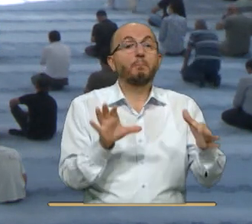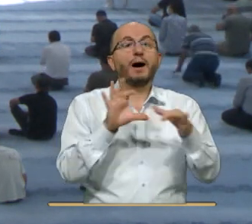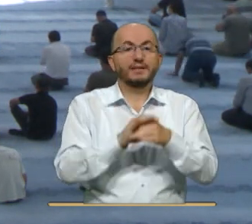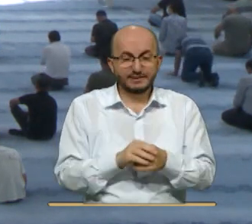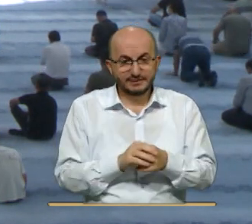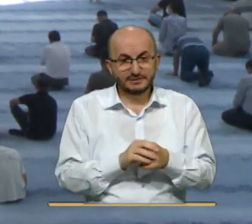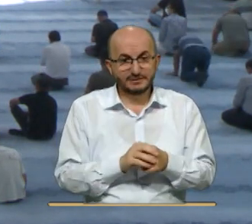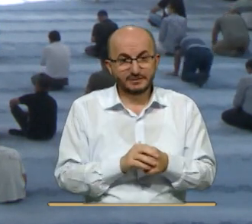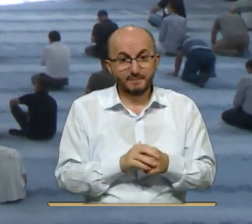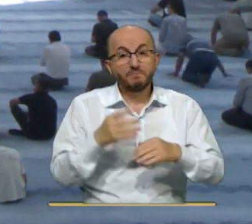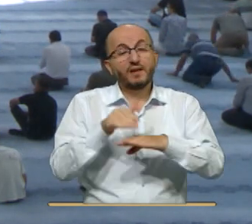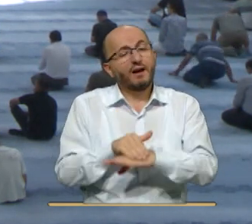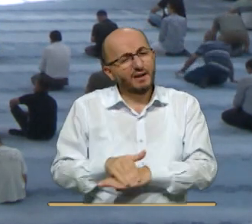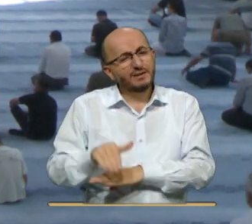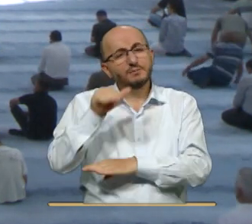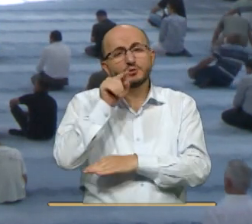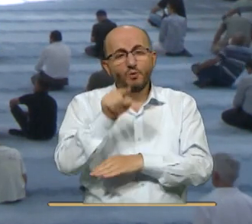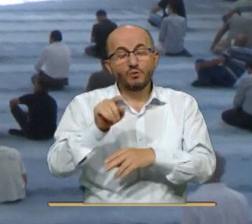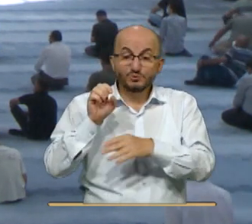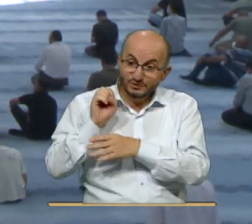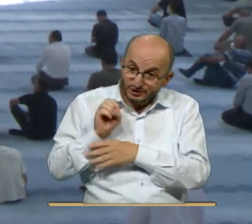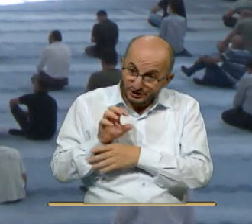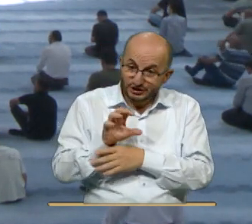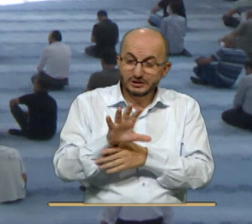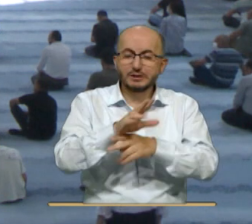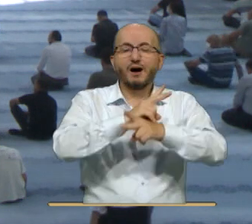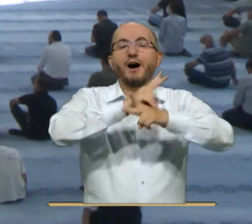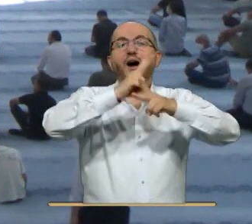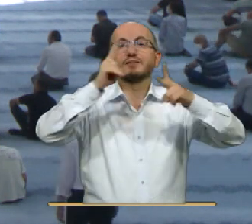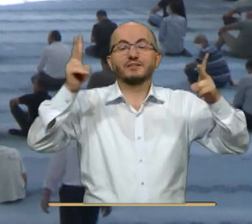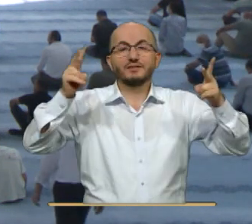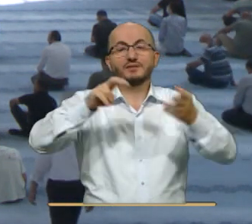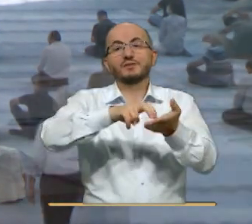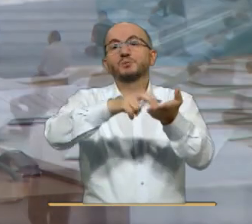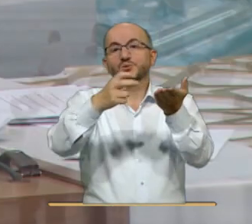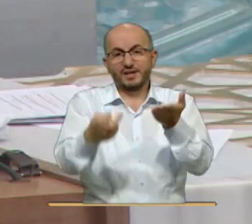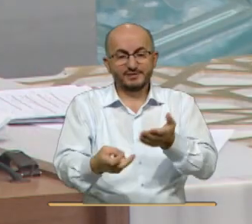bağlanırız. Hayatımıza onun ışığı, aydınlığı düşer.